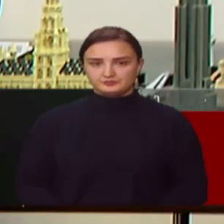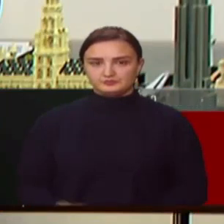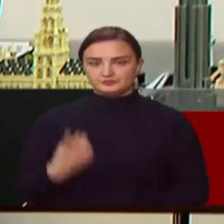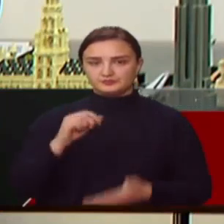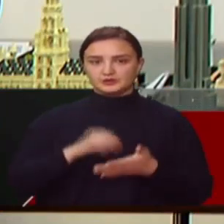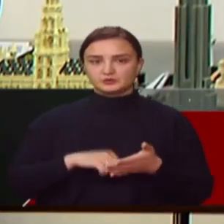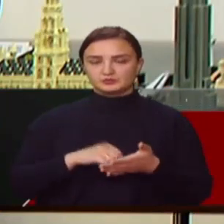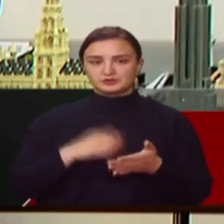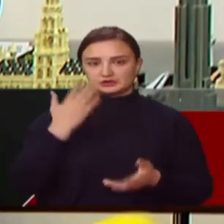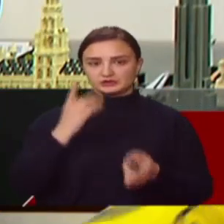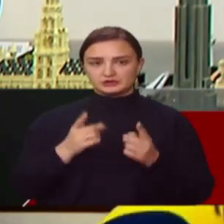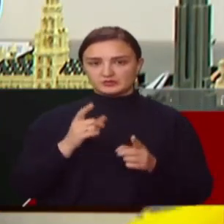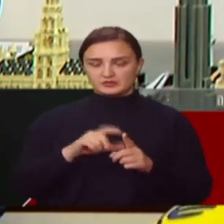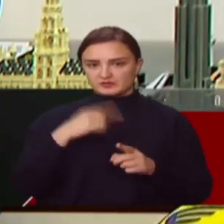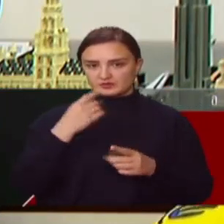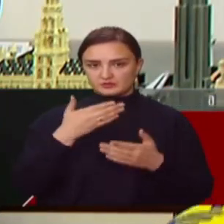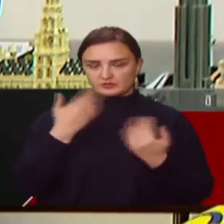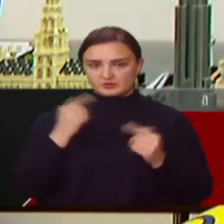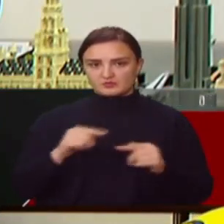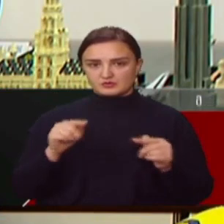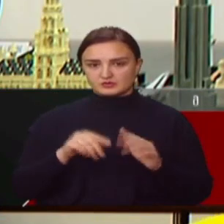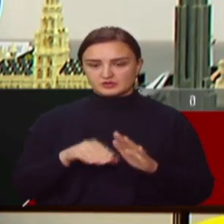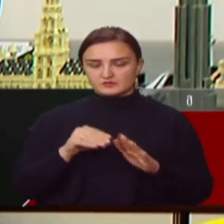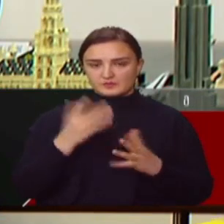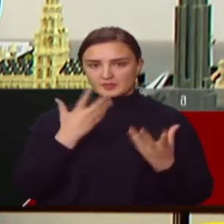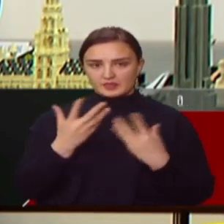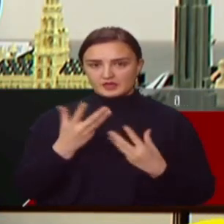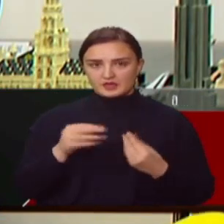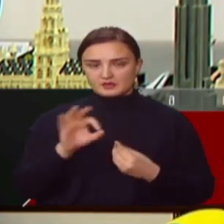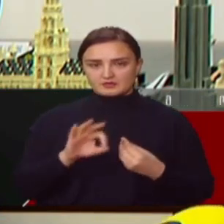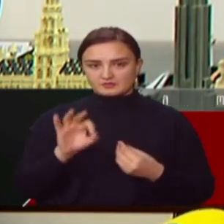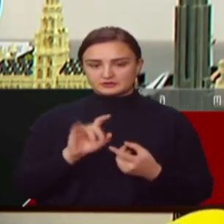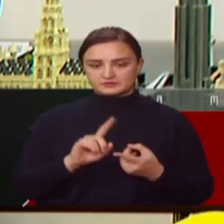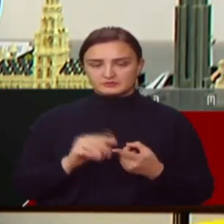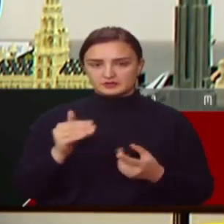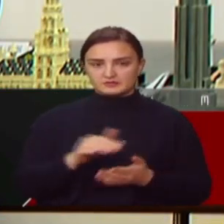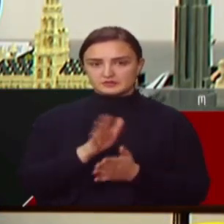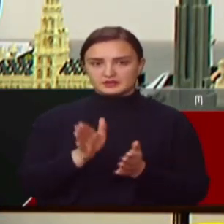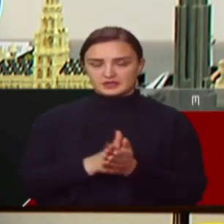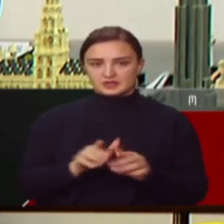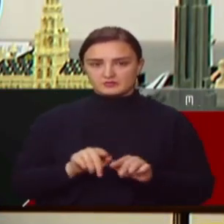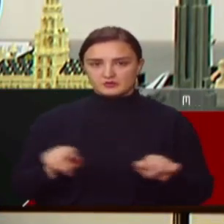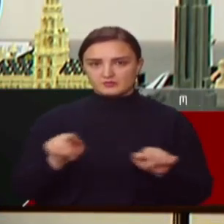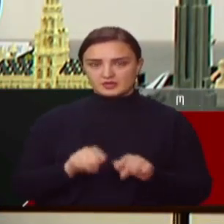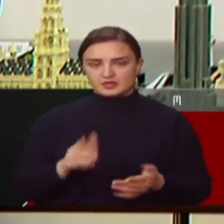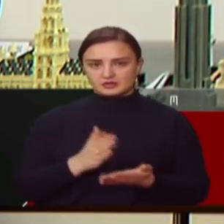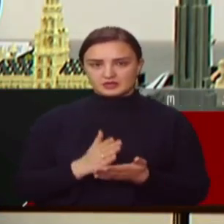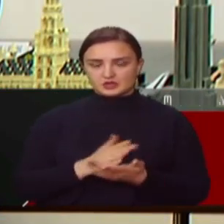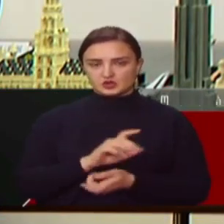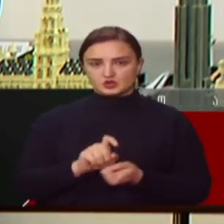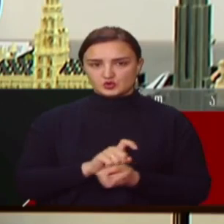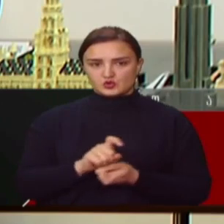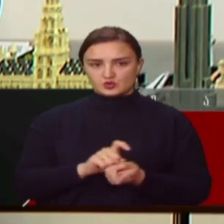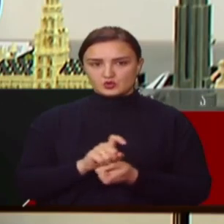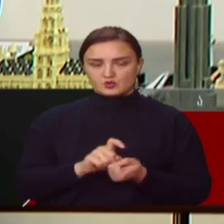დაუდია ოპოზიციას არჩევნების გაყალბებასთან დაკავშირებით და მათი მთელი ეს პროპაგანდა არის